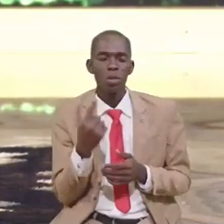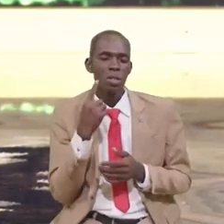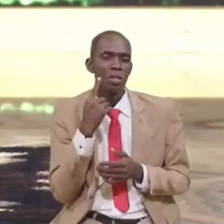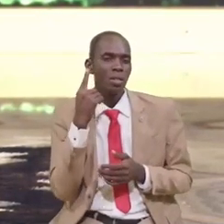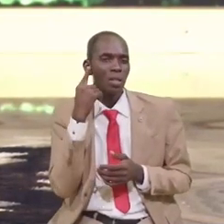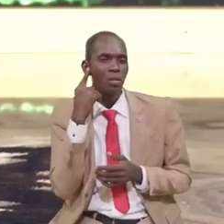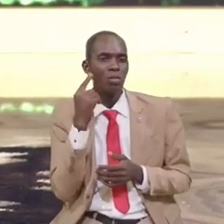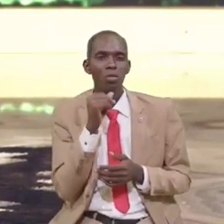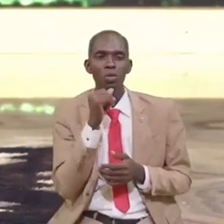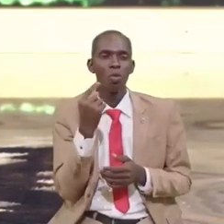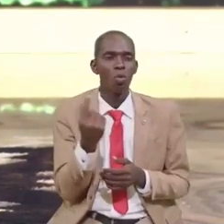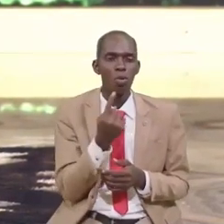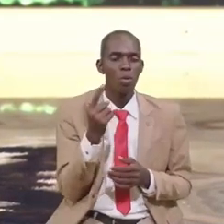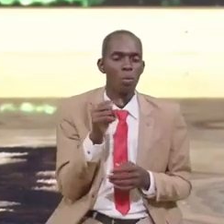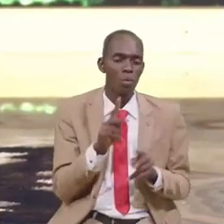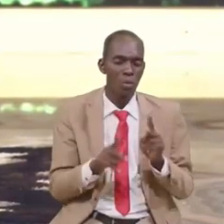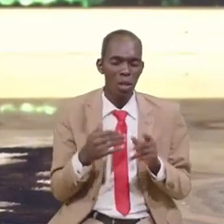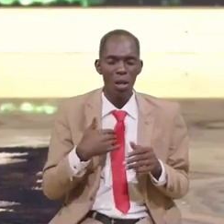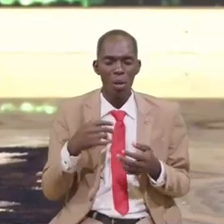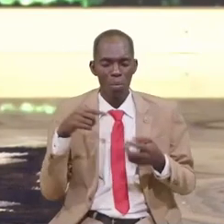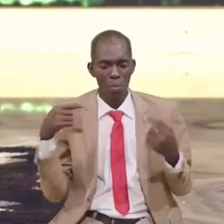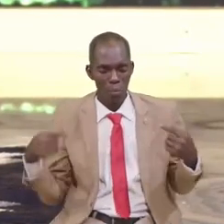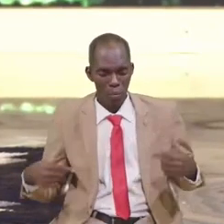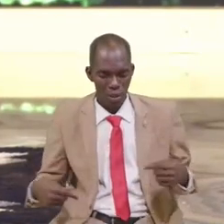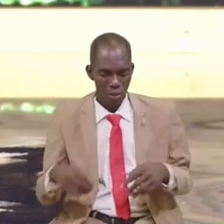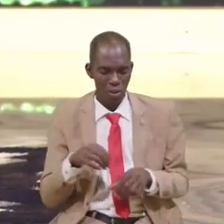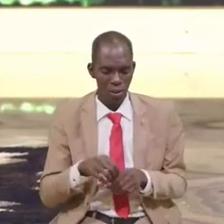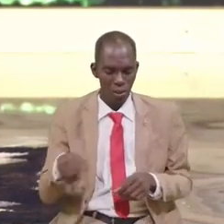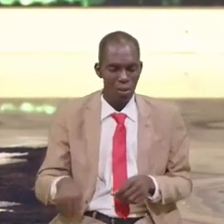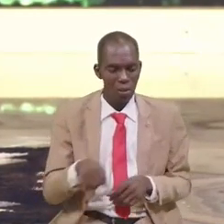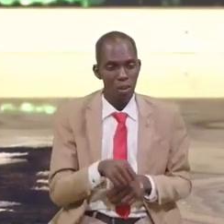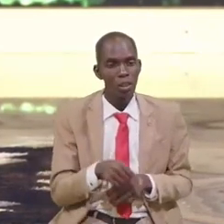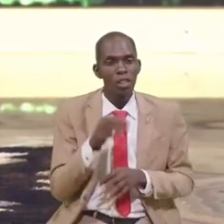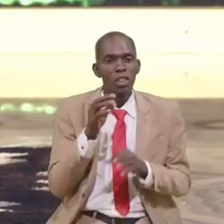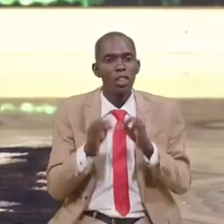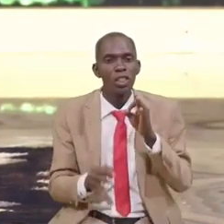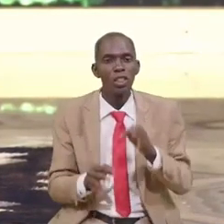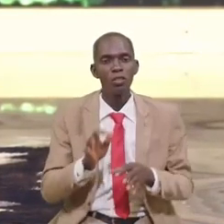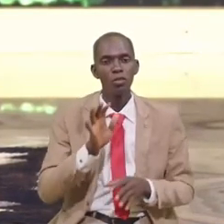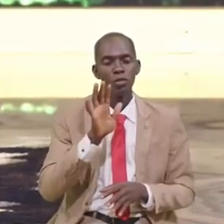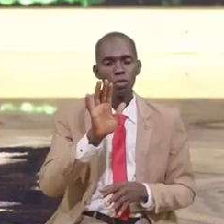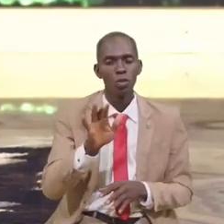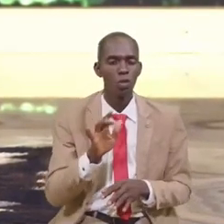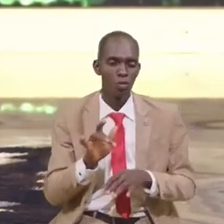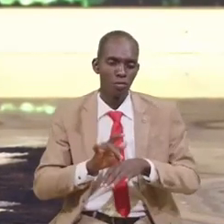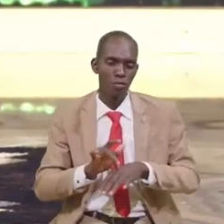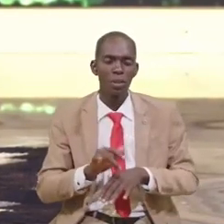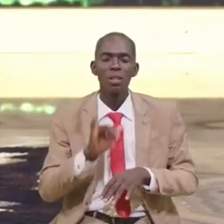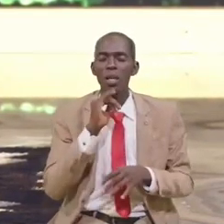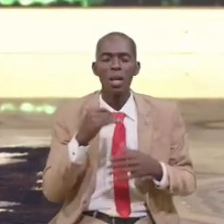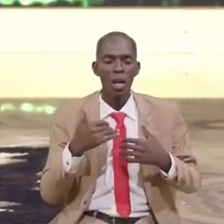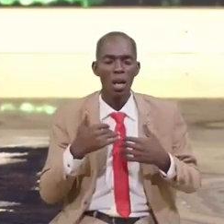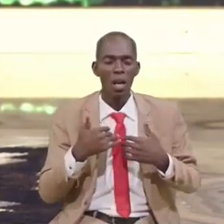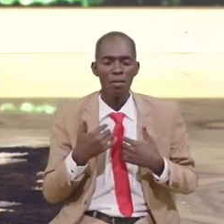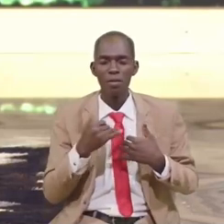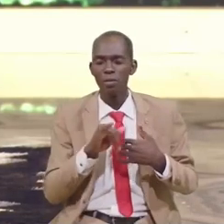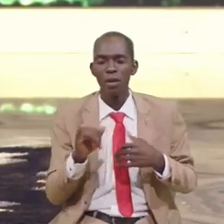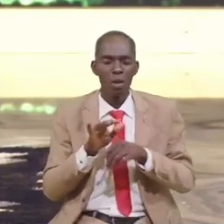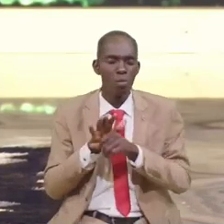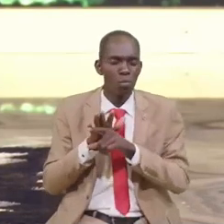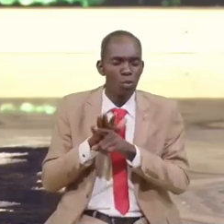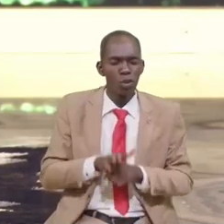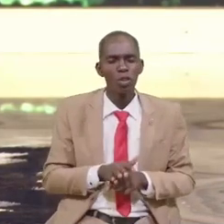ceux qui ont des douleurs ou une peste dans leur corps. Lorsque votre âme est sous pression, votre